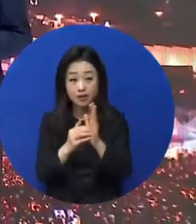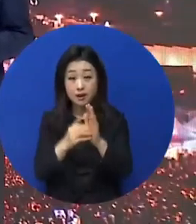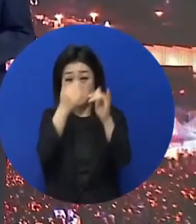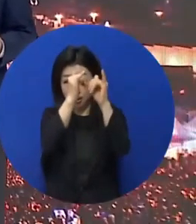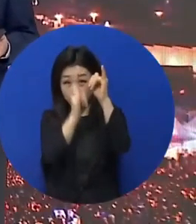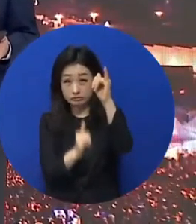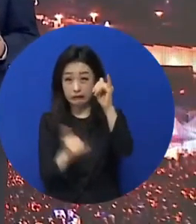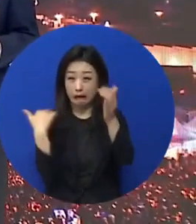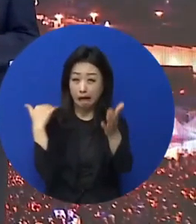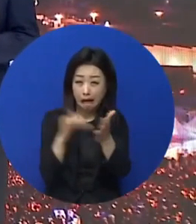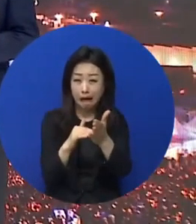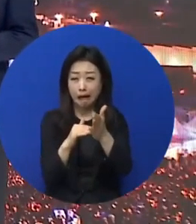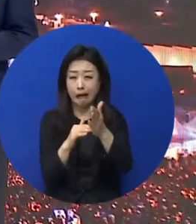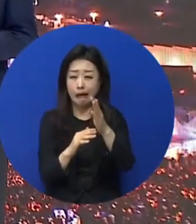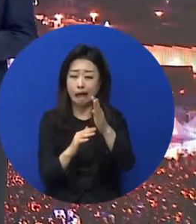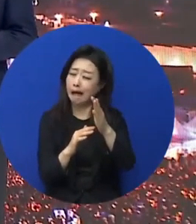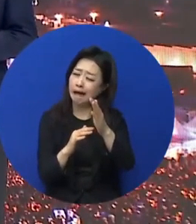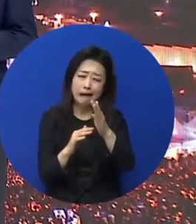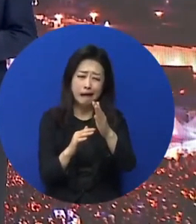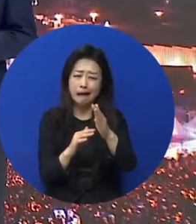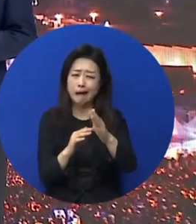않은 악몽 같은 현실이었습니다.